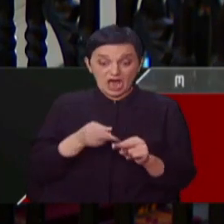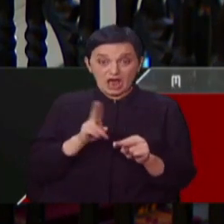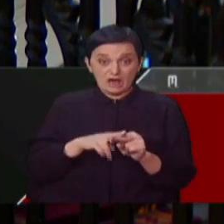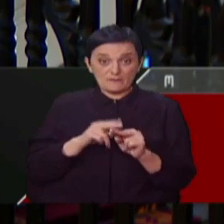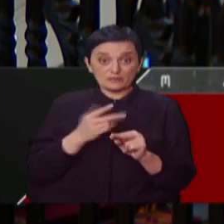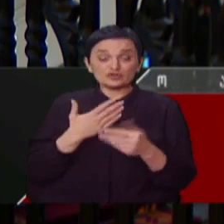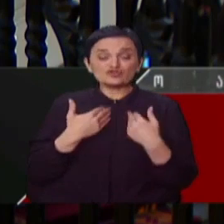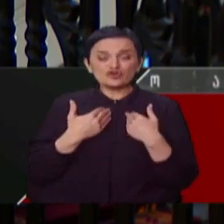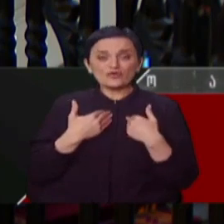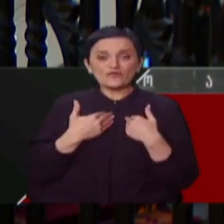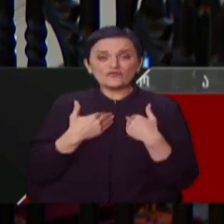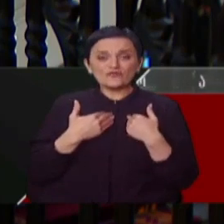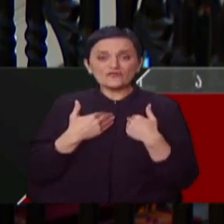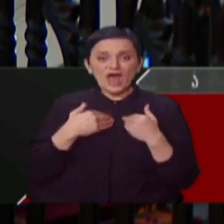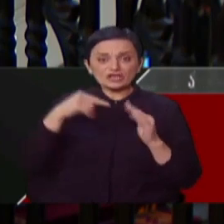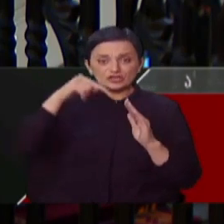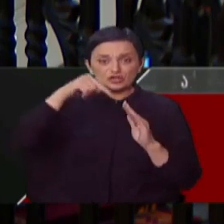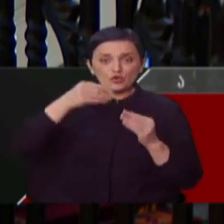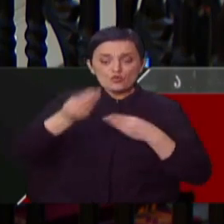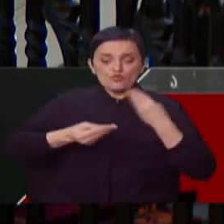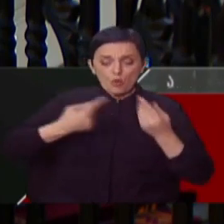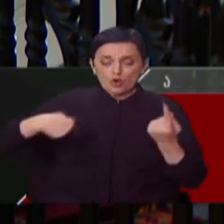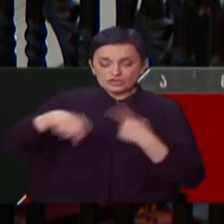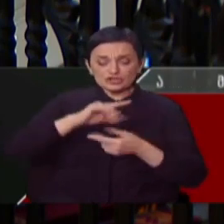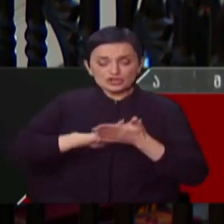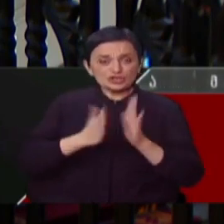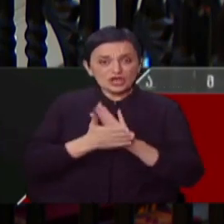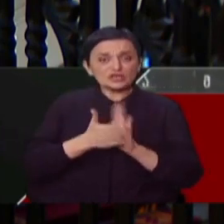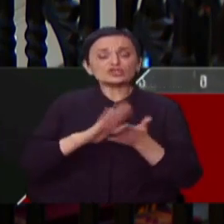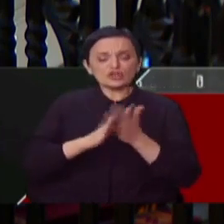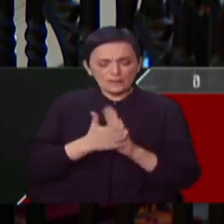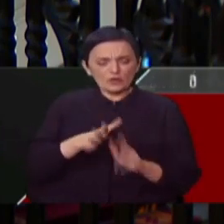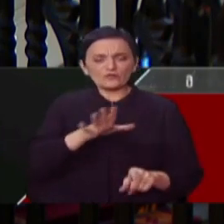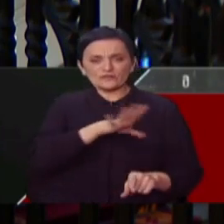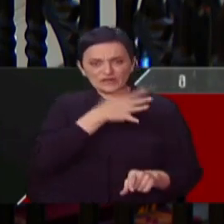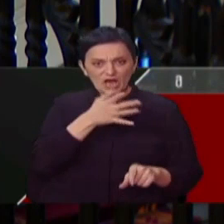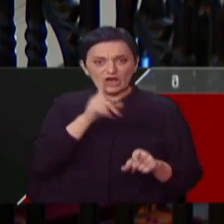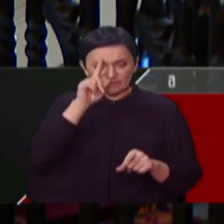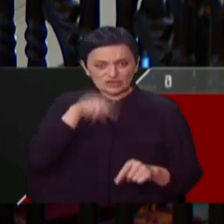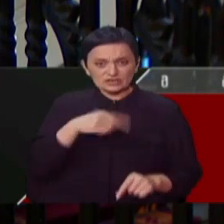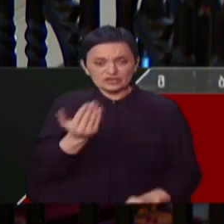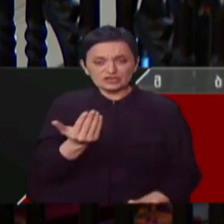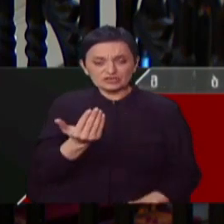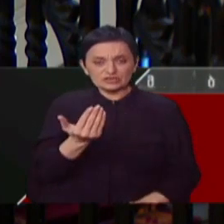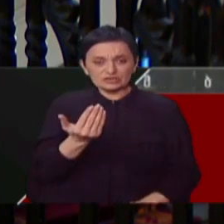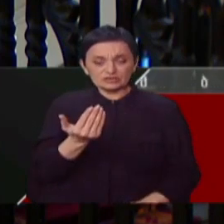აი ამას, აი ჩვენ შიგნით მოთამაშეები შეთანხმებულები ვართ, ასევე შეთანხმებული ვიყავით იცითქვენ, რომ